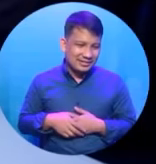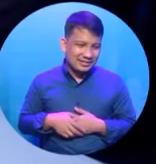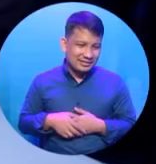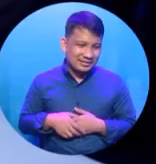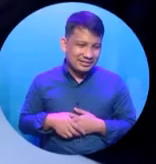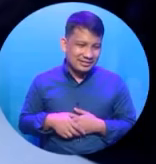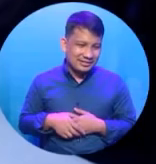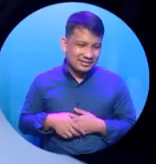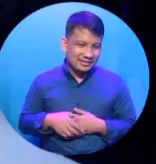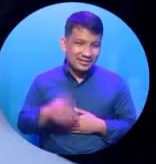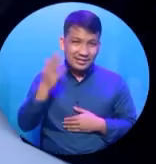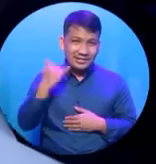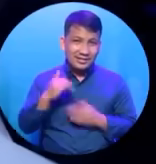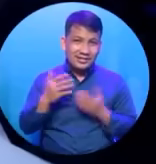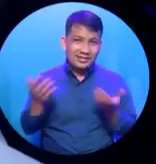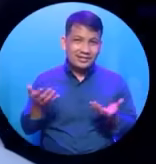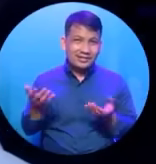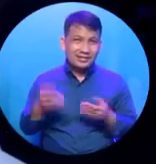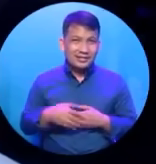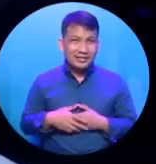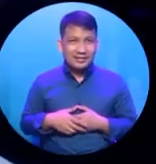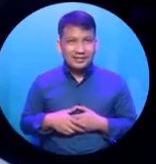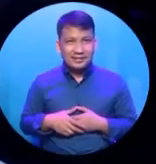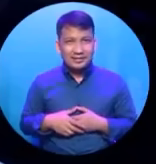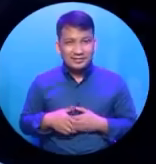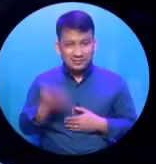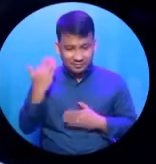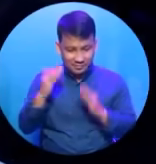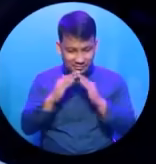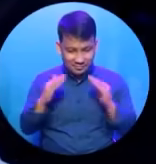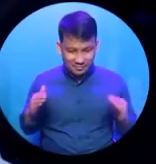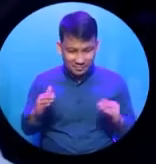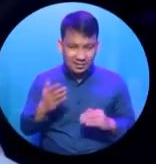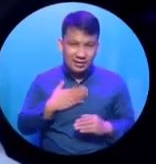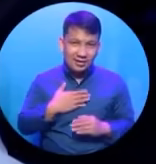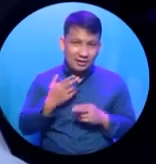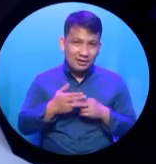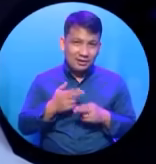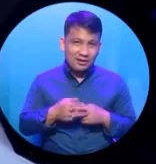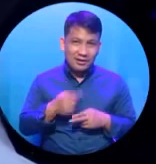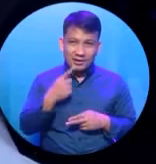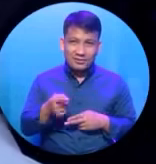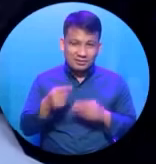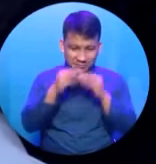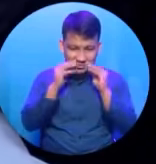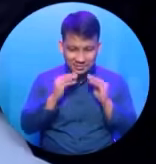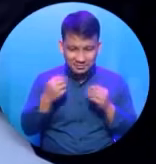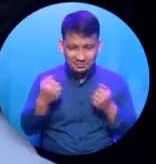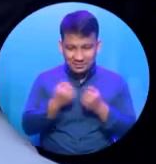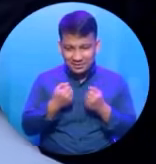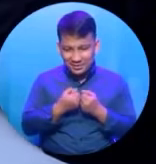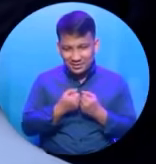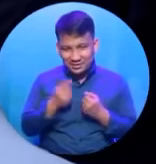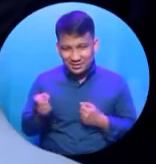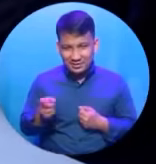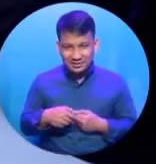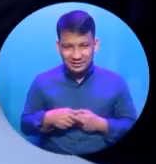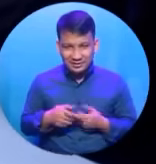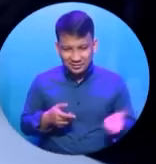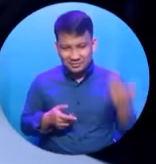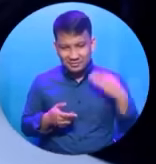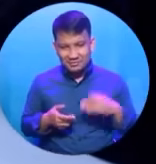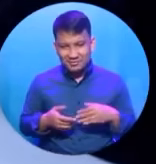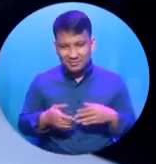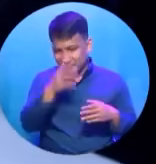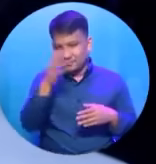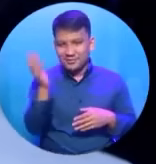Hindi mo nga alam kung saan bahay ko. Alam mo ba ang pangalan ko? Sumukit na kay Manny Pacquiao. Sumuk mo eh. Wala